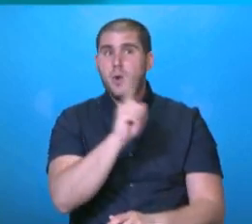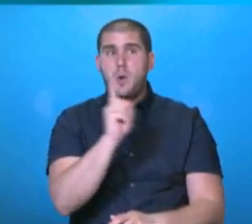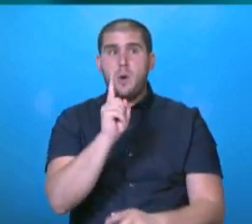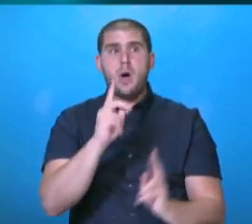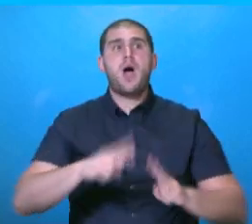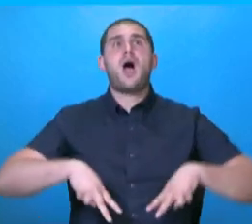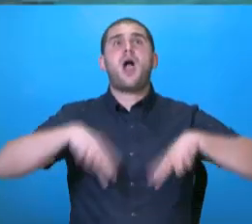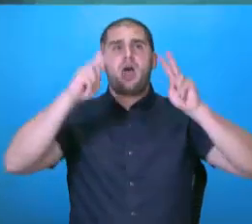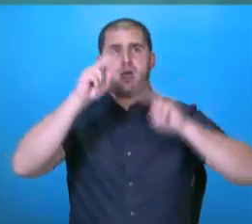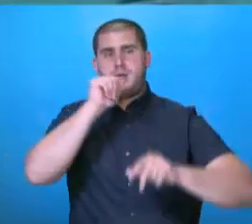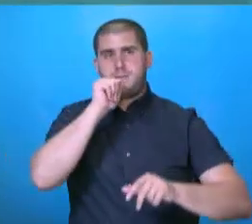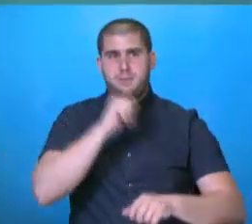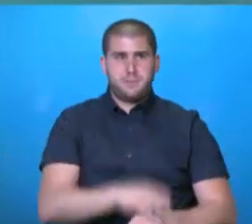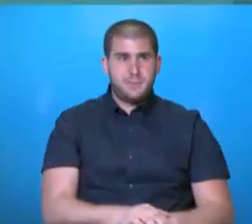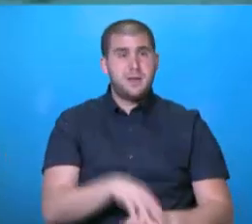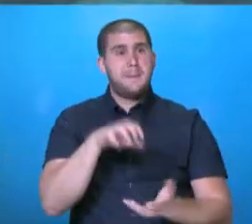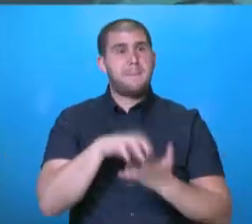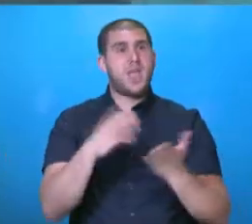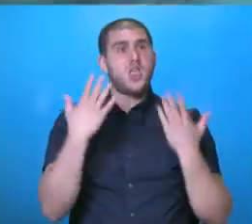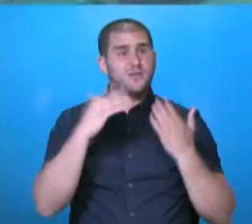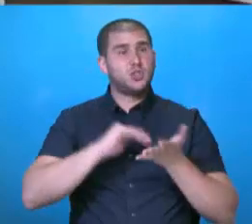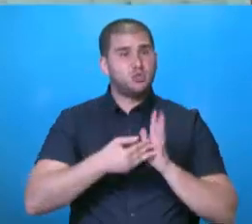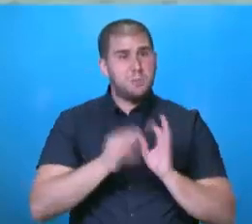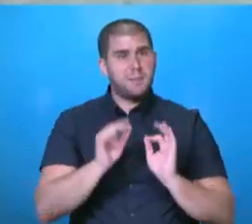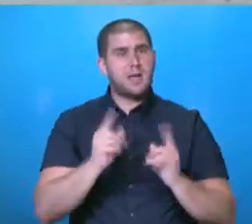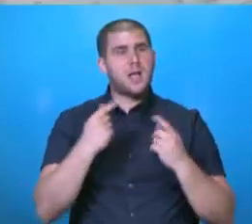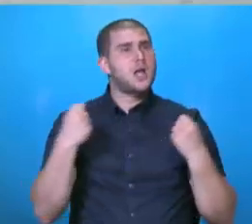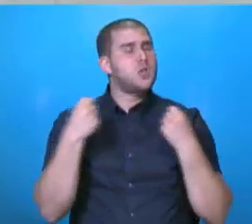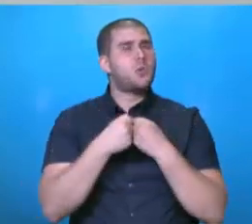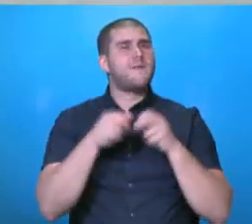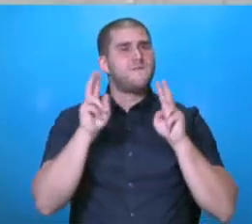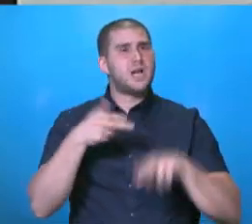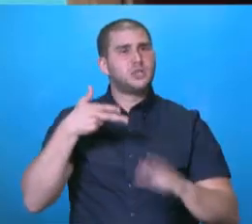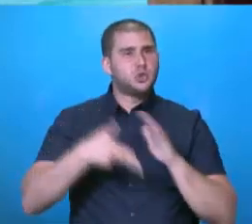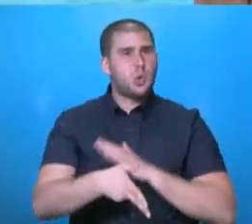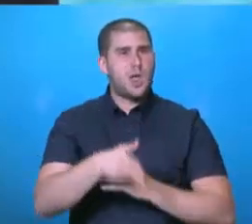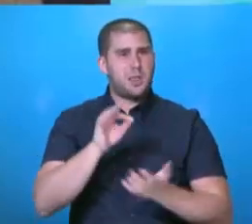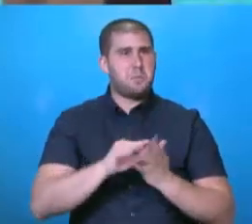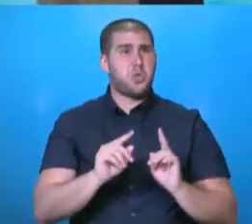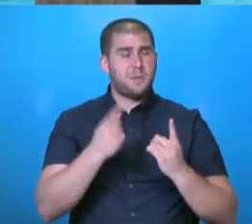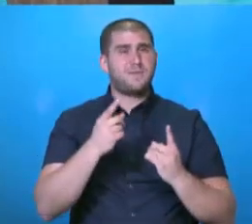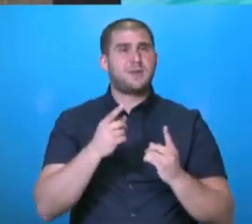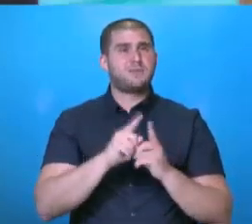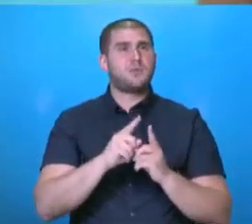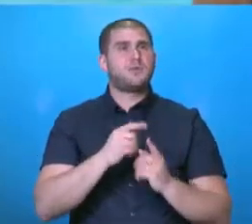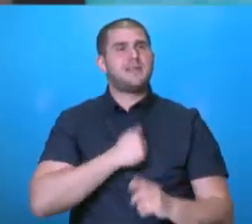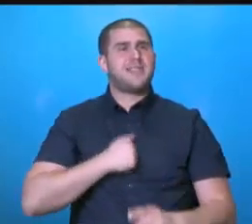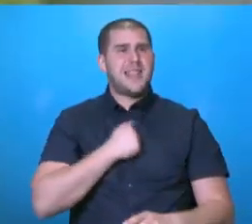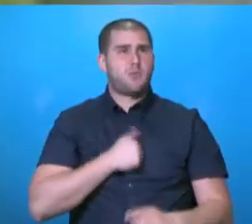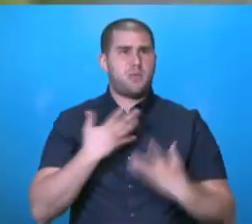never resurfaced. באתר הנופש אישרו כי אכן הראה תאונה קטלנית של צוללן באותו יום, והציעו תנחומים